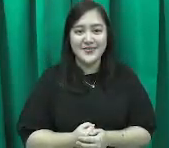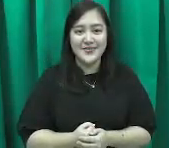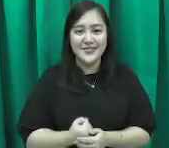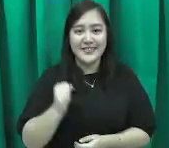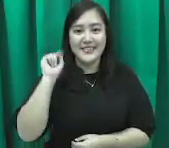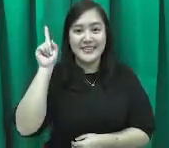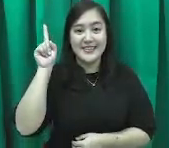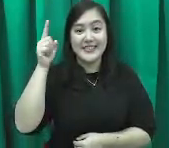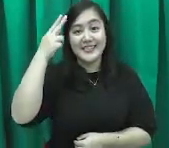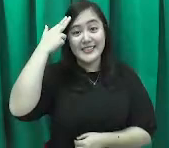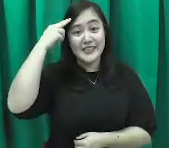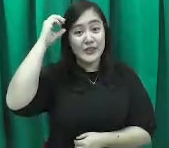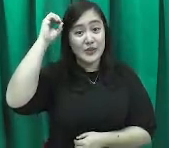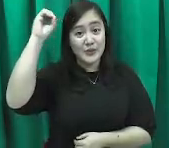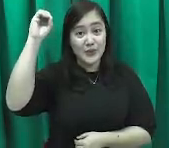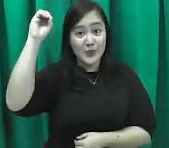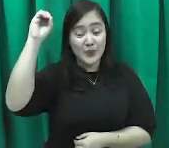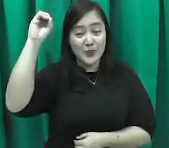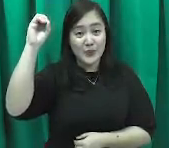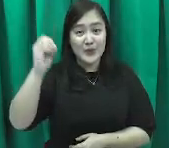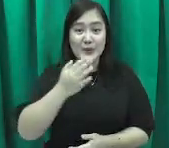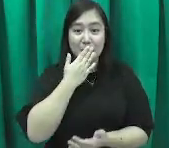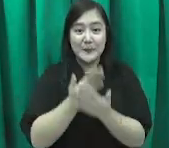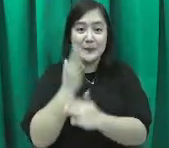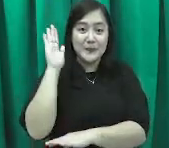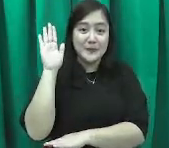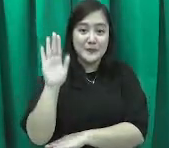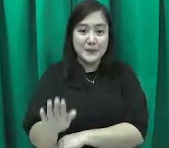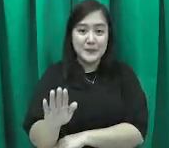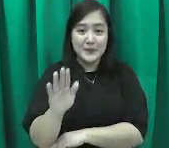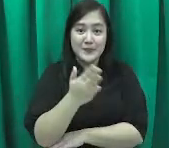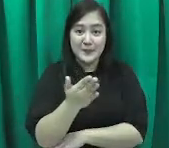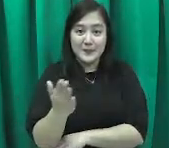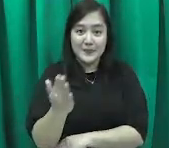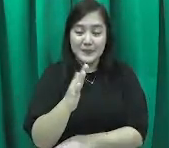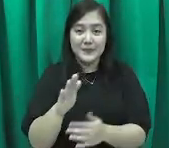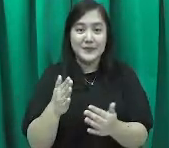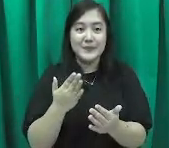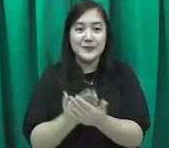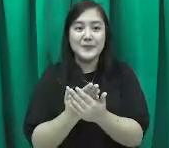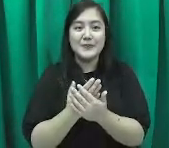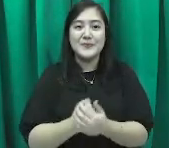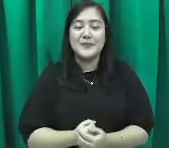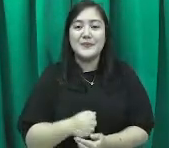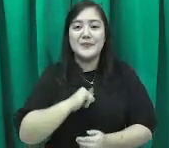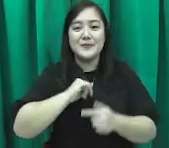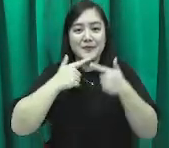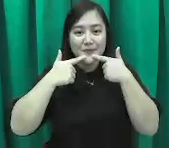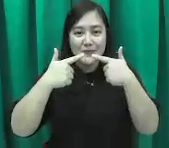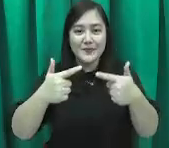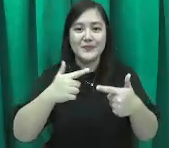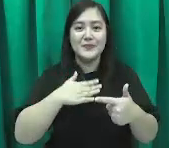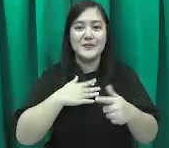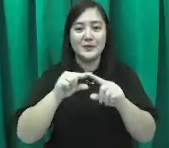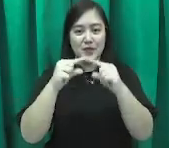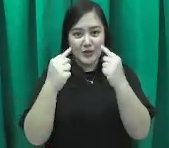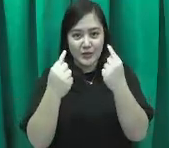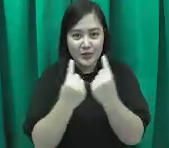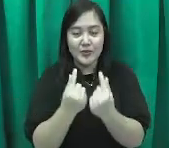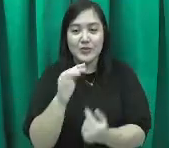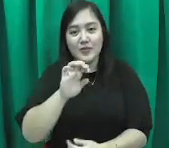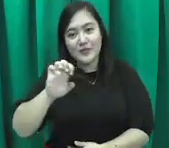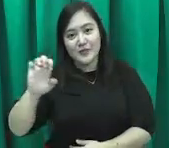Hello, hello, hello. Good afternoon po sa ating lahat. Mag-shout out muna ako dyan sa aming East Company. Nandyan po yung aming leader,